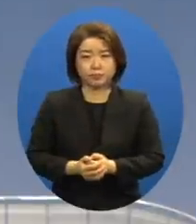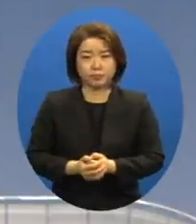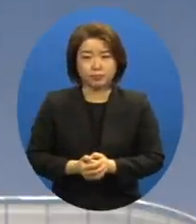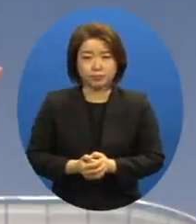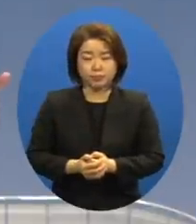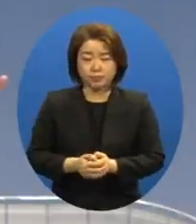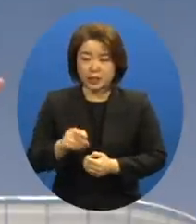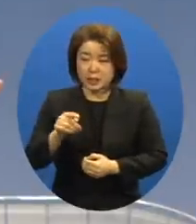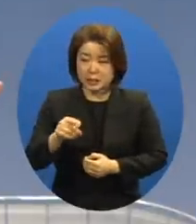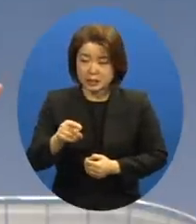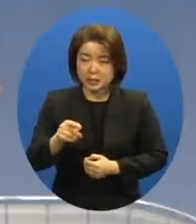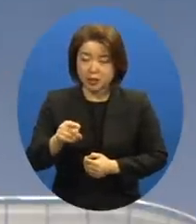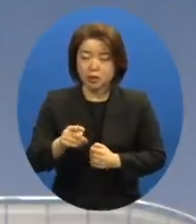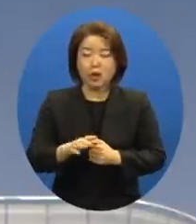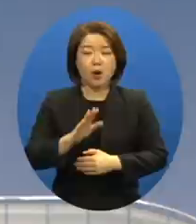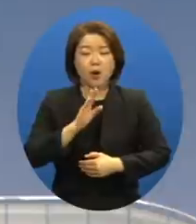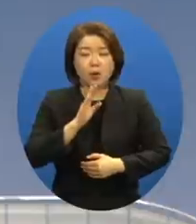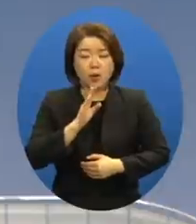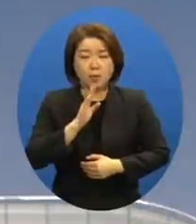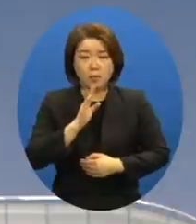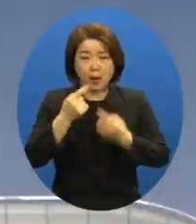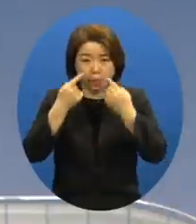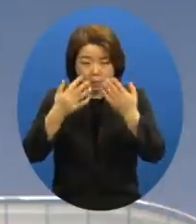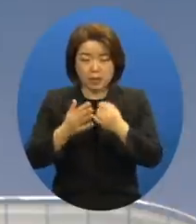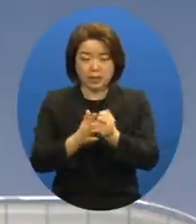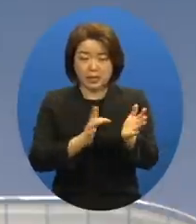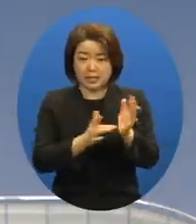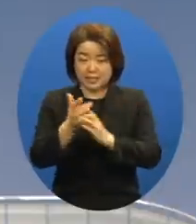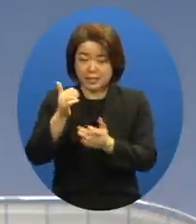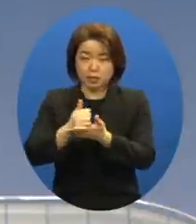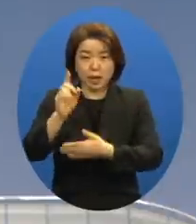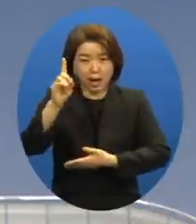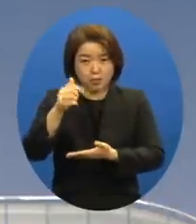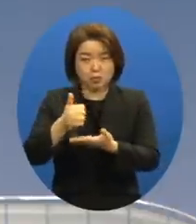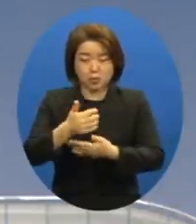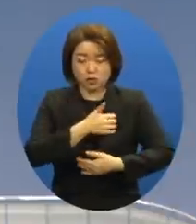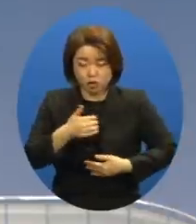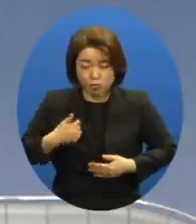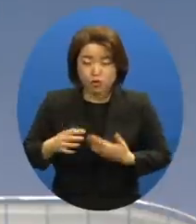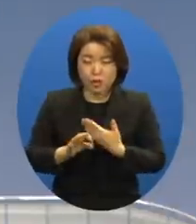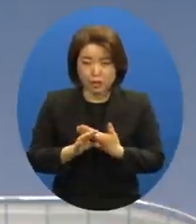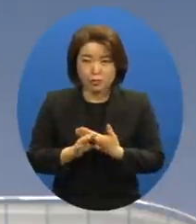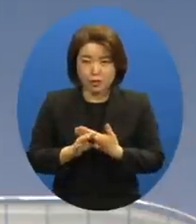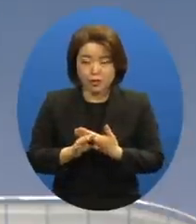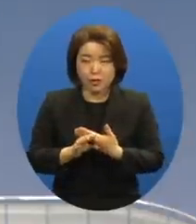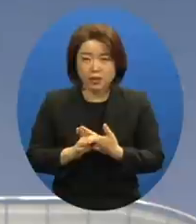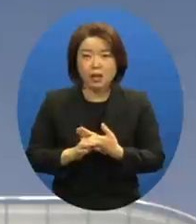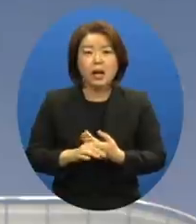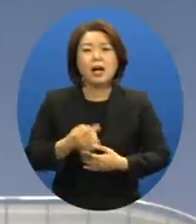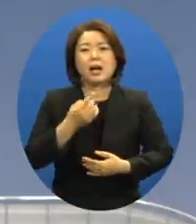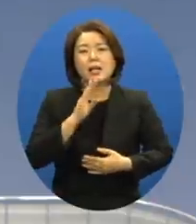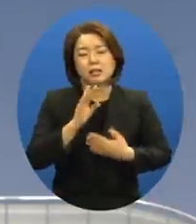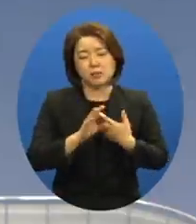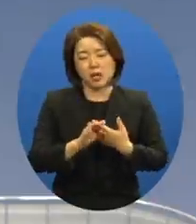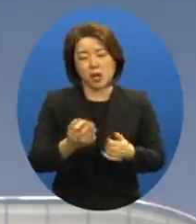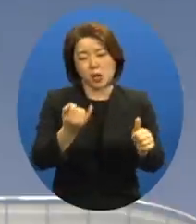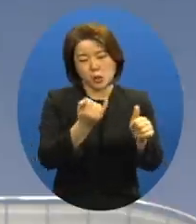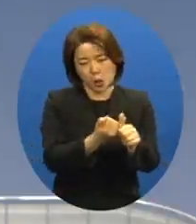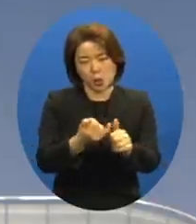이점만 분명하다면 예수님 한 분이면 충분하다 그러면 결혼과 독신 의 문제는